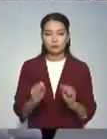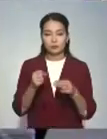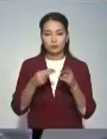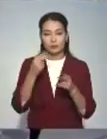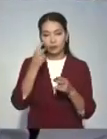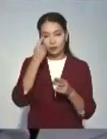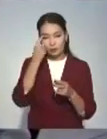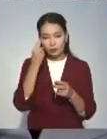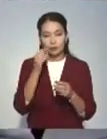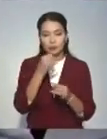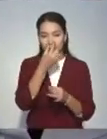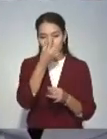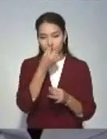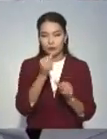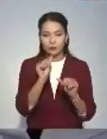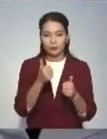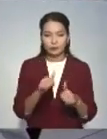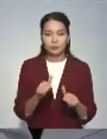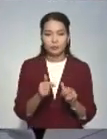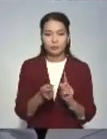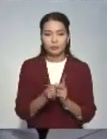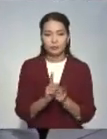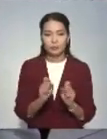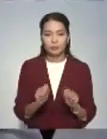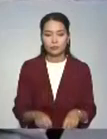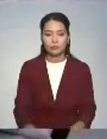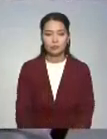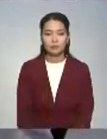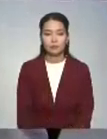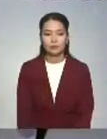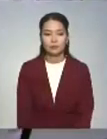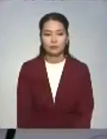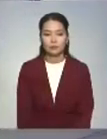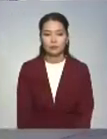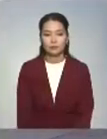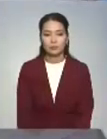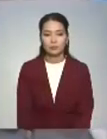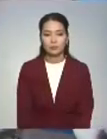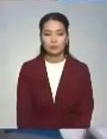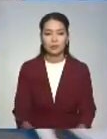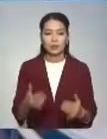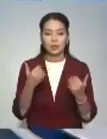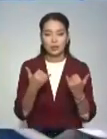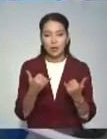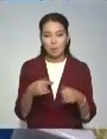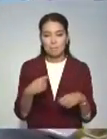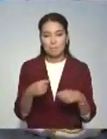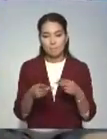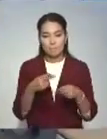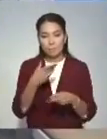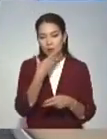және де мұрнының формасын кішкене өзгертуге болады. Қазір пластикалық ота сәнге